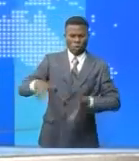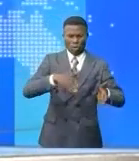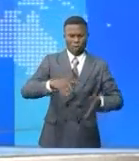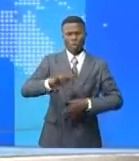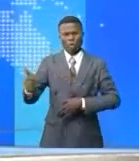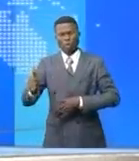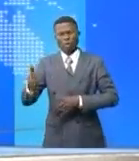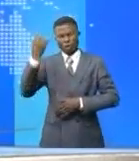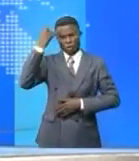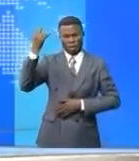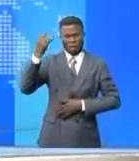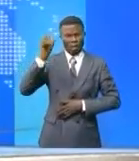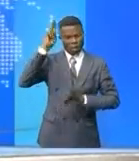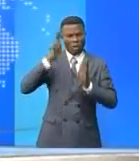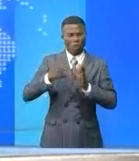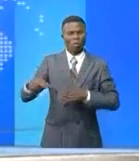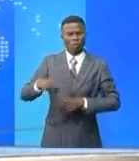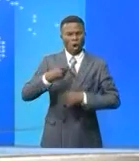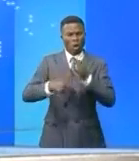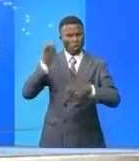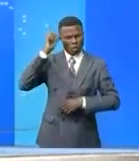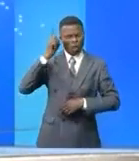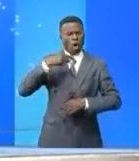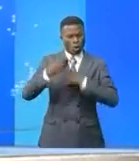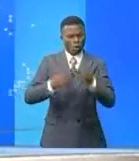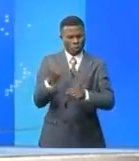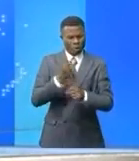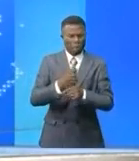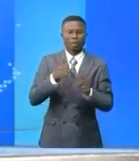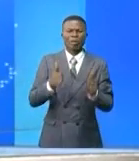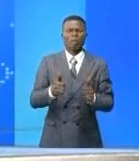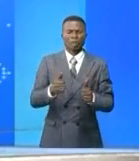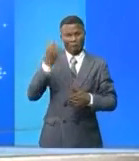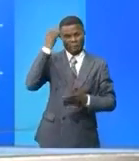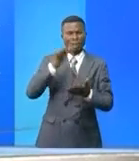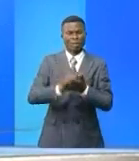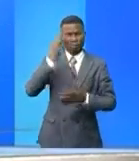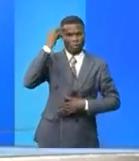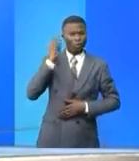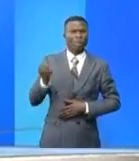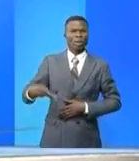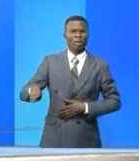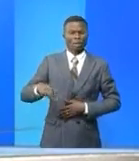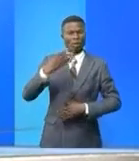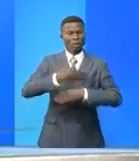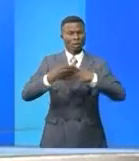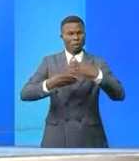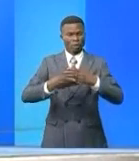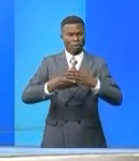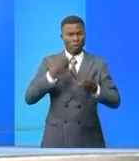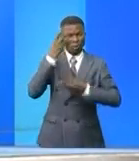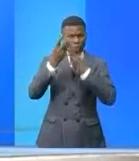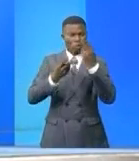autres initiés par le gouvernement provincial vont reprendre de plus belle. C'est dans ce cadre que le ministre provincial des infrastructures a